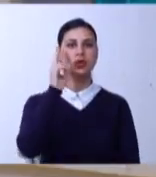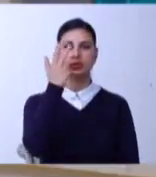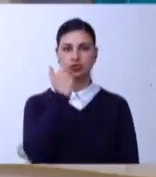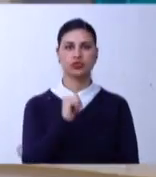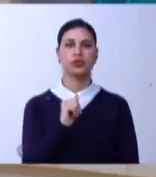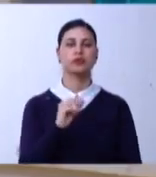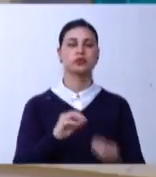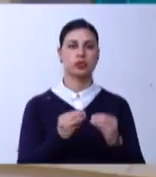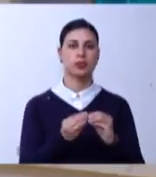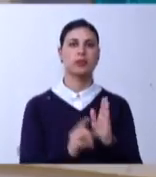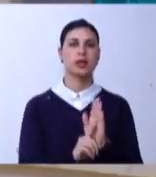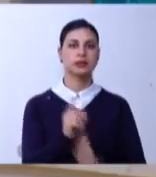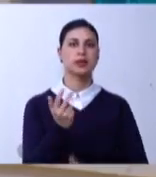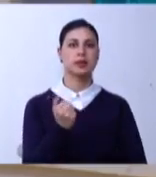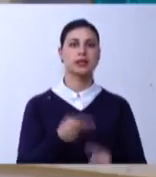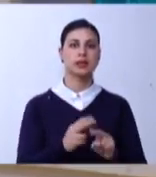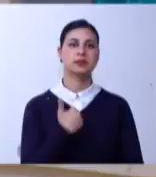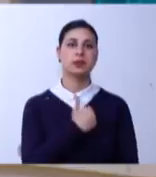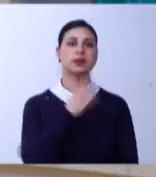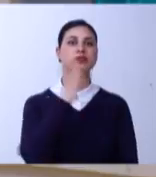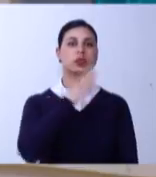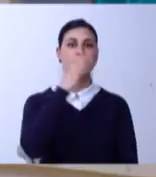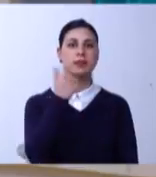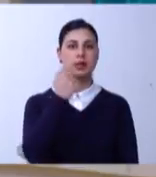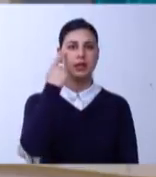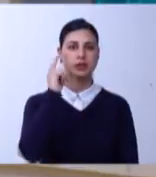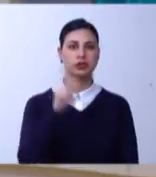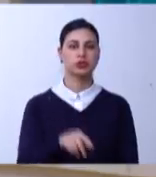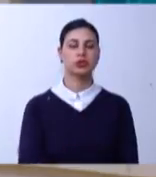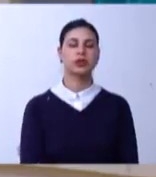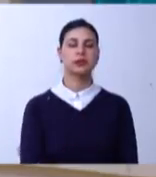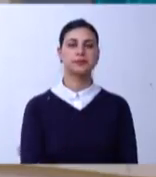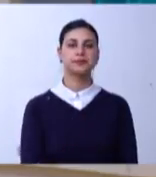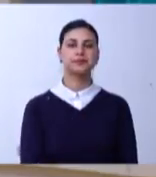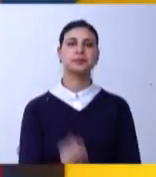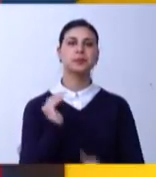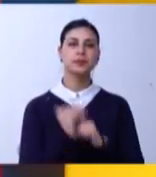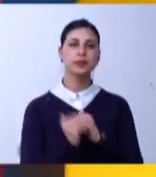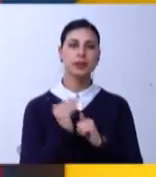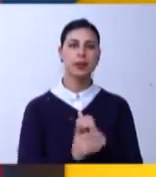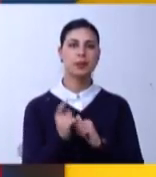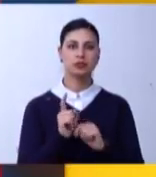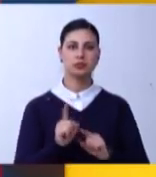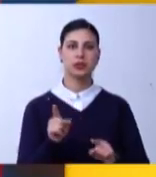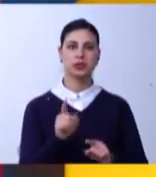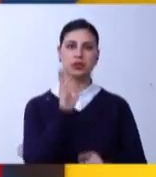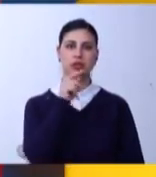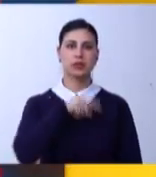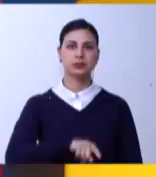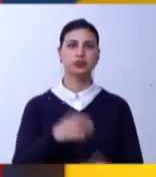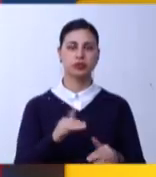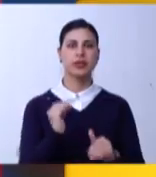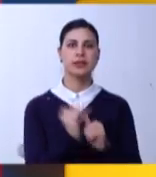ჩვევის პრობლემები ეწყებათ ხოლმე და ეს მინდა, რომ მშობლებმა კარგად იცოდნენ და დაუკავშირონ ამ სტრესს. ნიღბავს